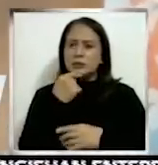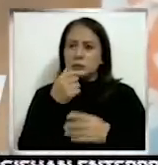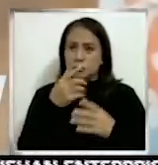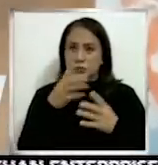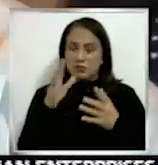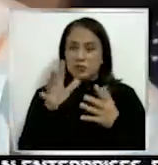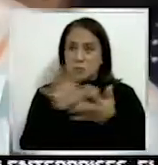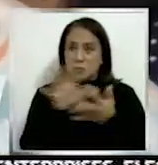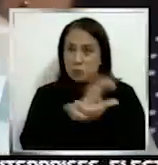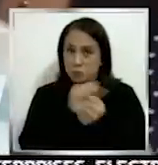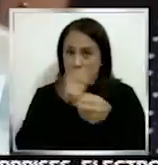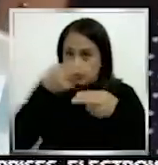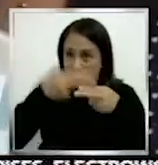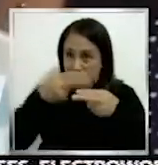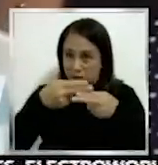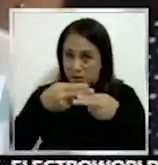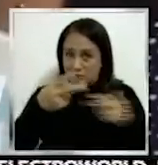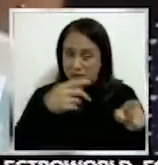alaga.